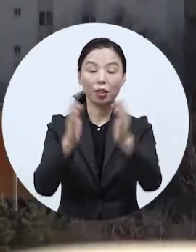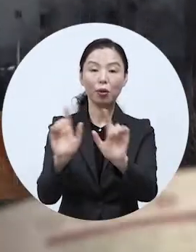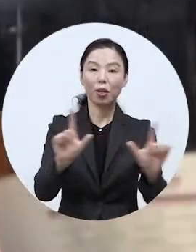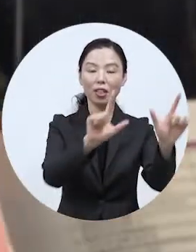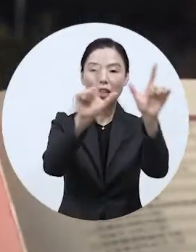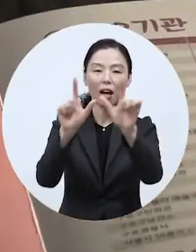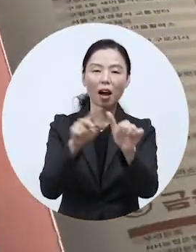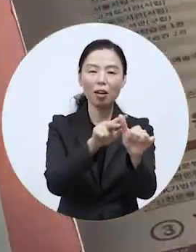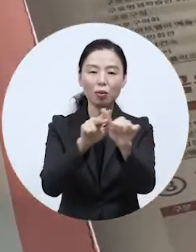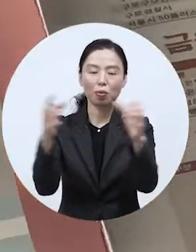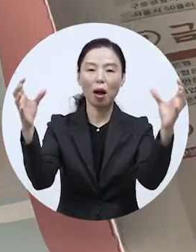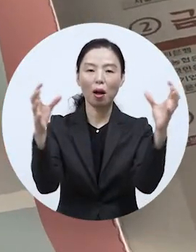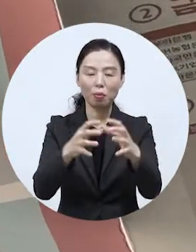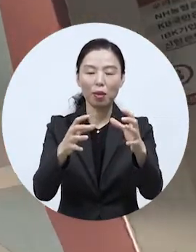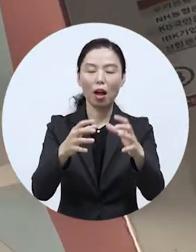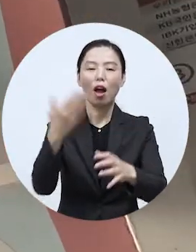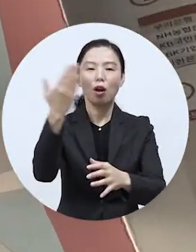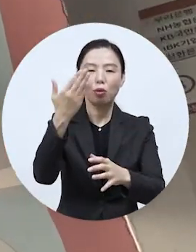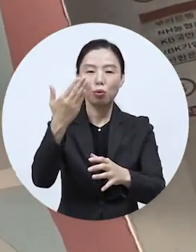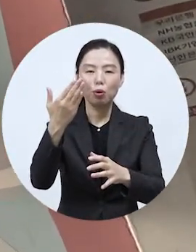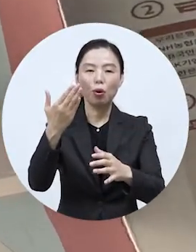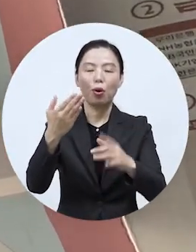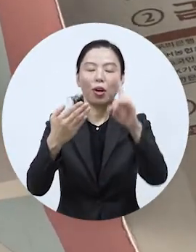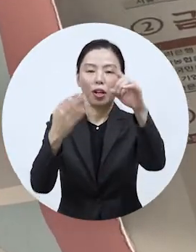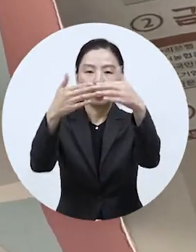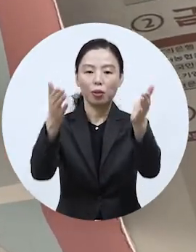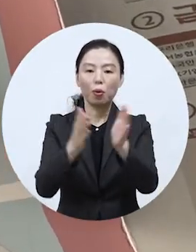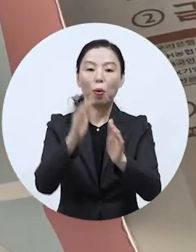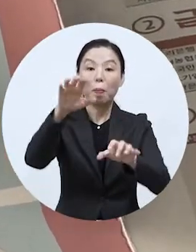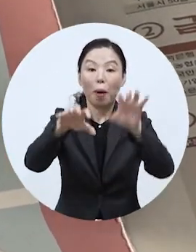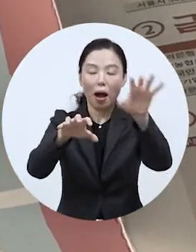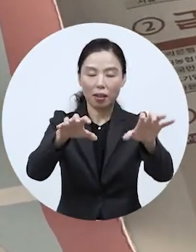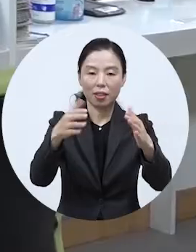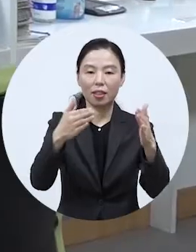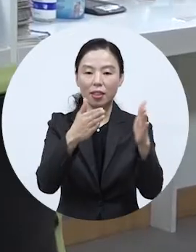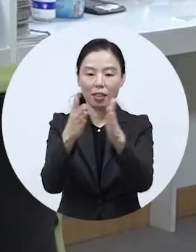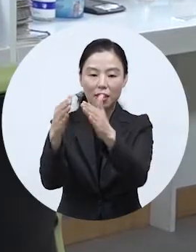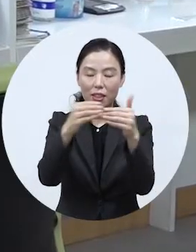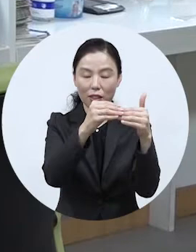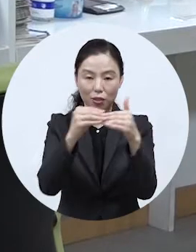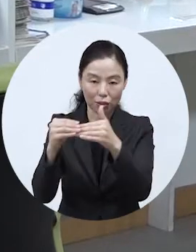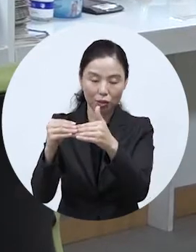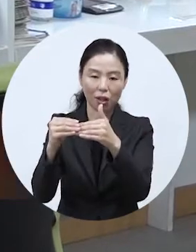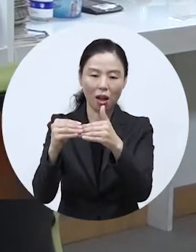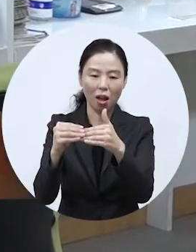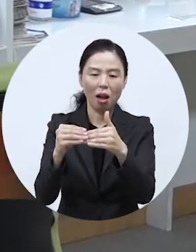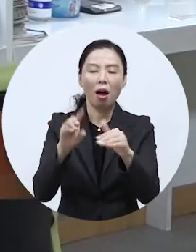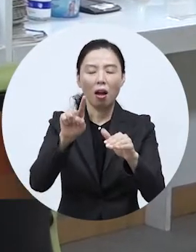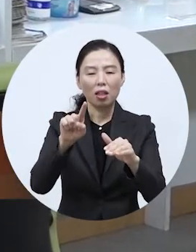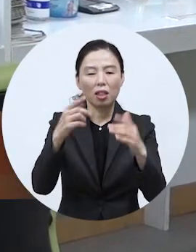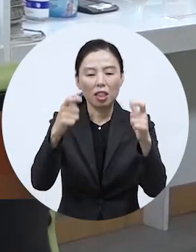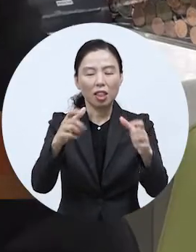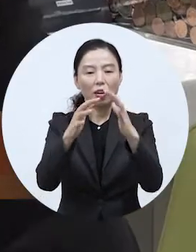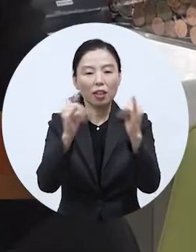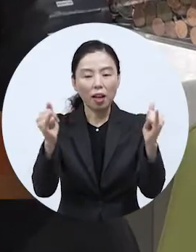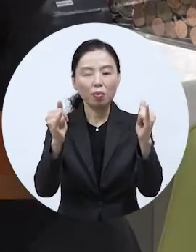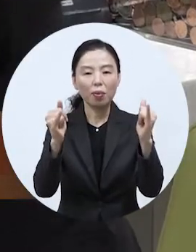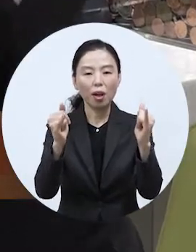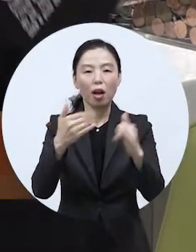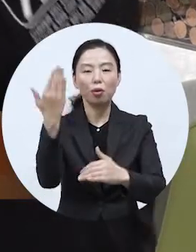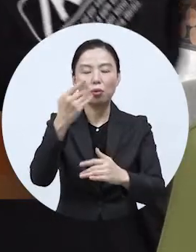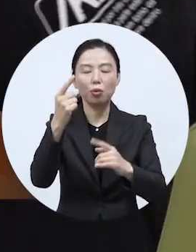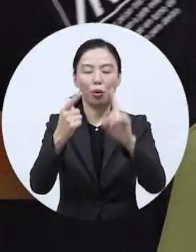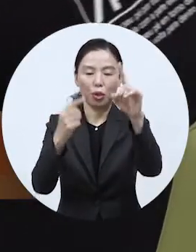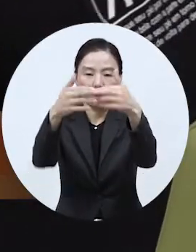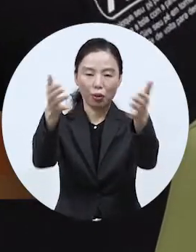브로 1동의 생활 정보를 한데 모은 구로 1동 마을 길라잡이가 발행 됐습니다 마을 안내 지도는 국민들이 구로